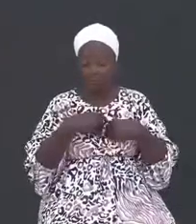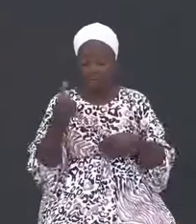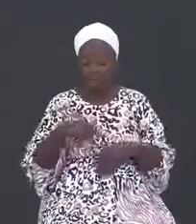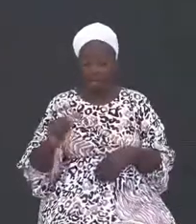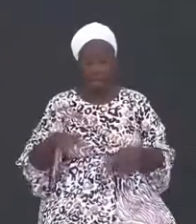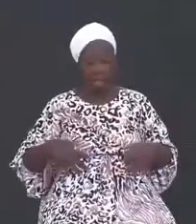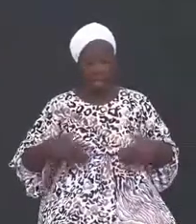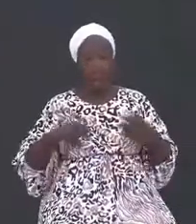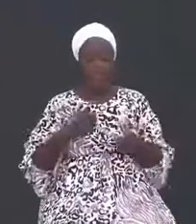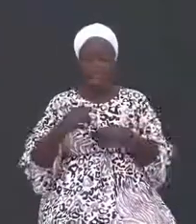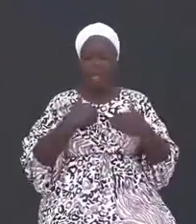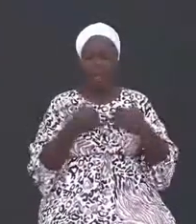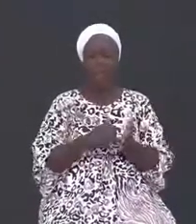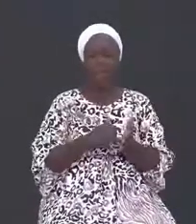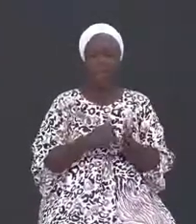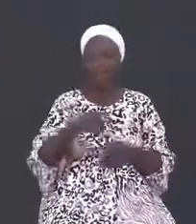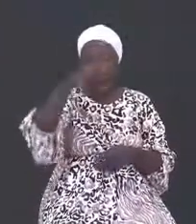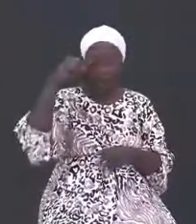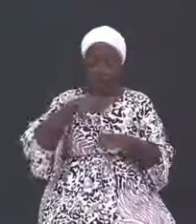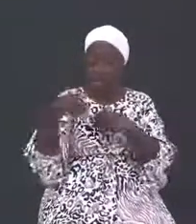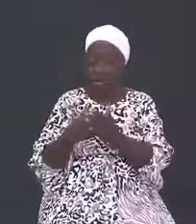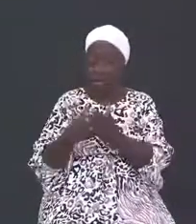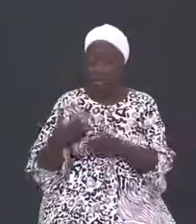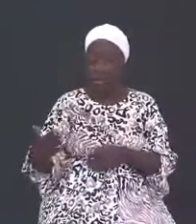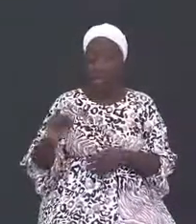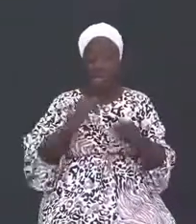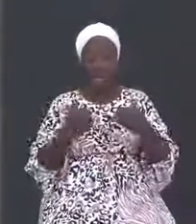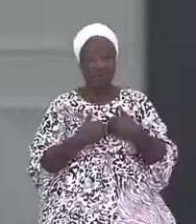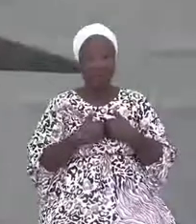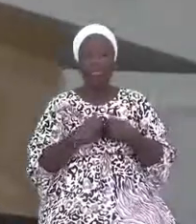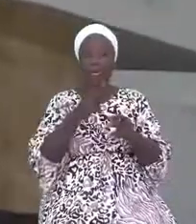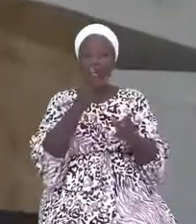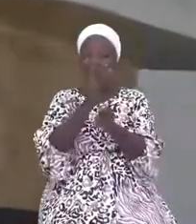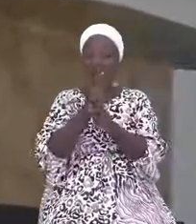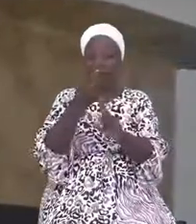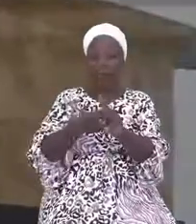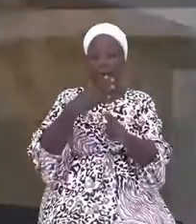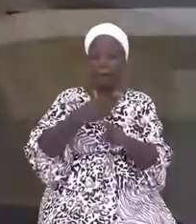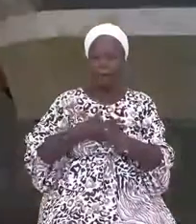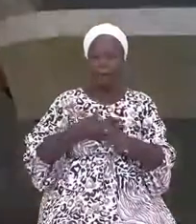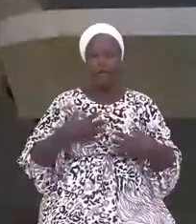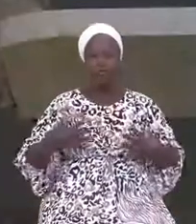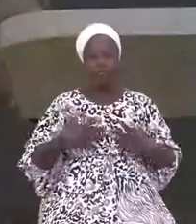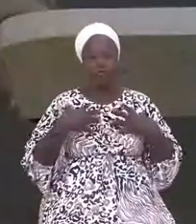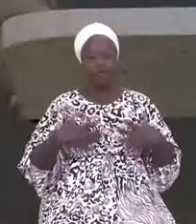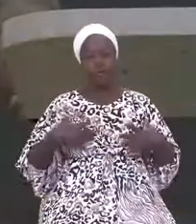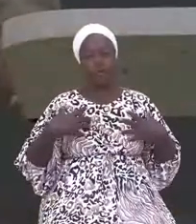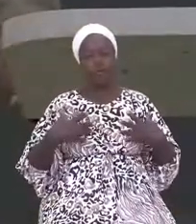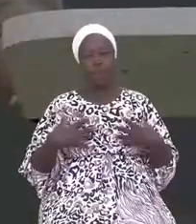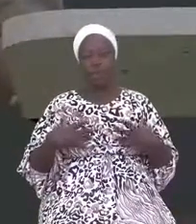Hein? Parce que j'ai observé toutes ces choses depuis ma jeunesse.